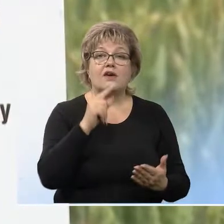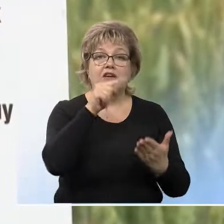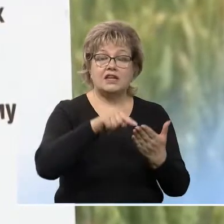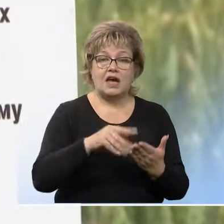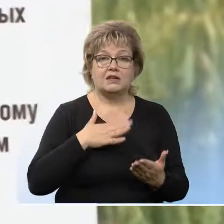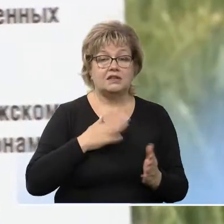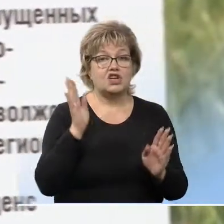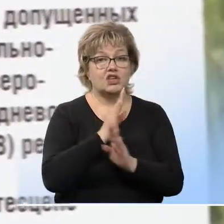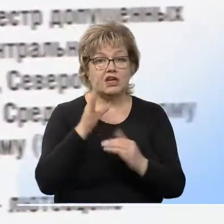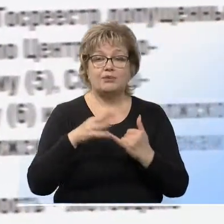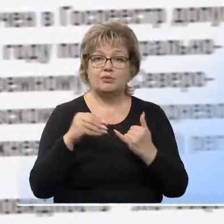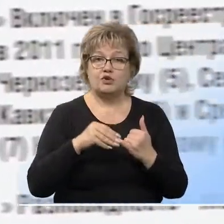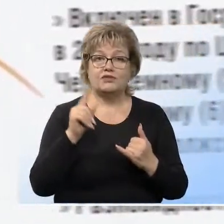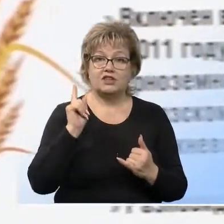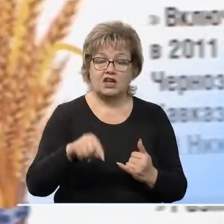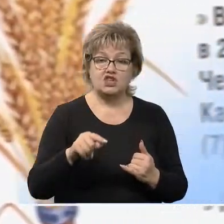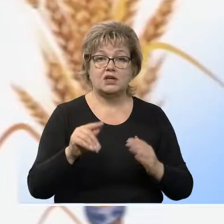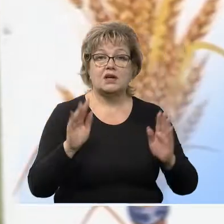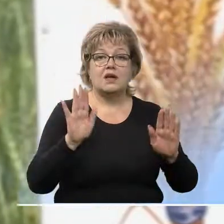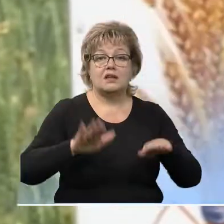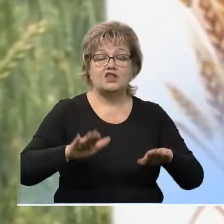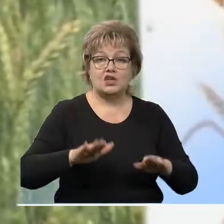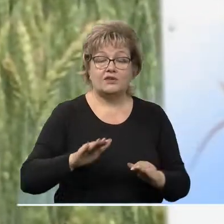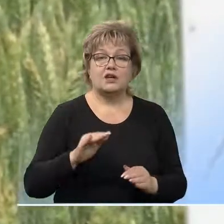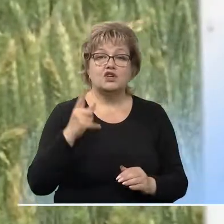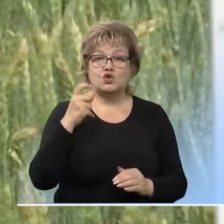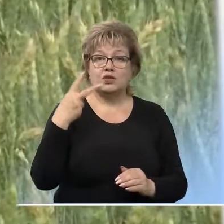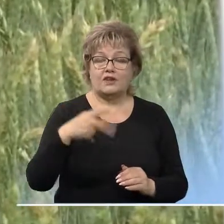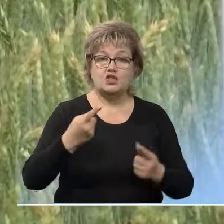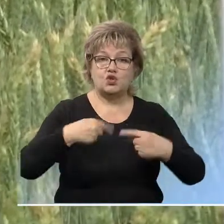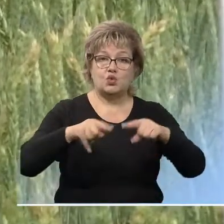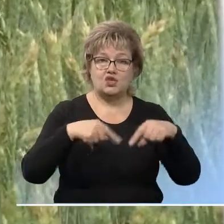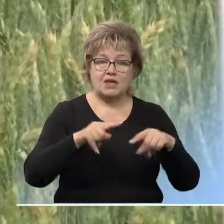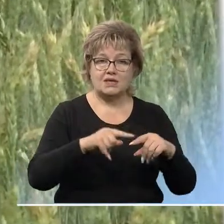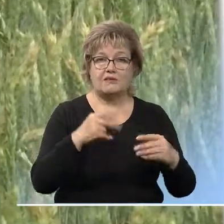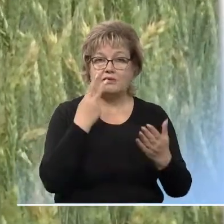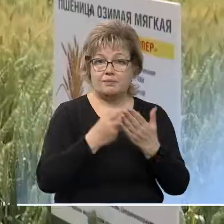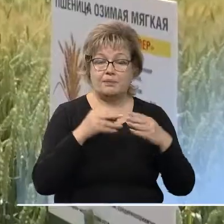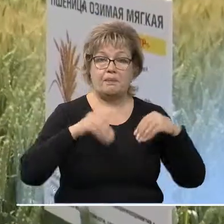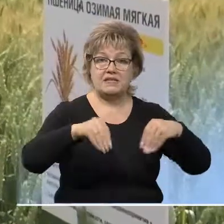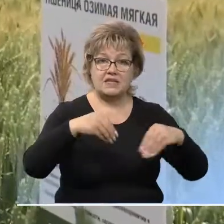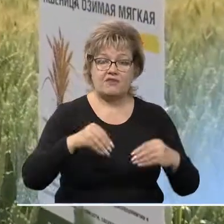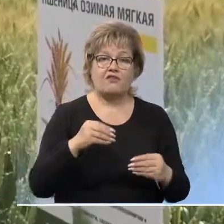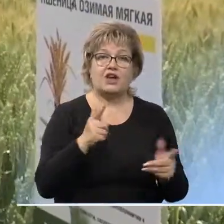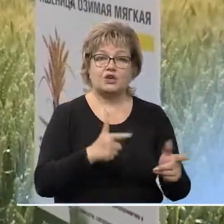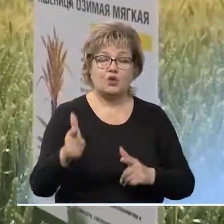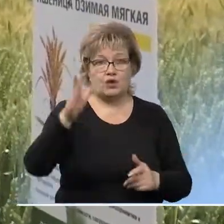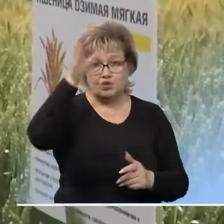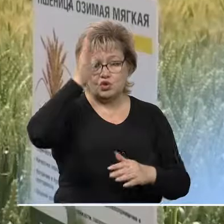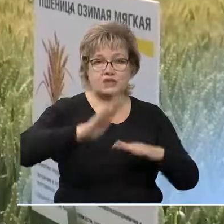как на него влияет наш климат, почва и даже ландшафт. 120 участков демонстрационных посевов в течение года